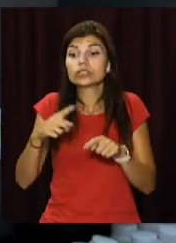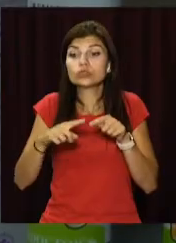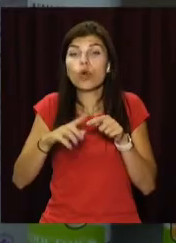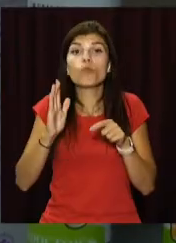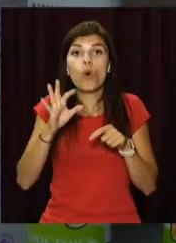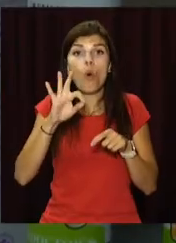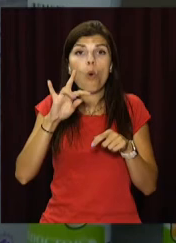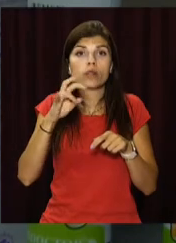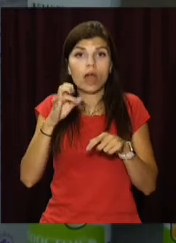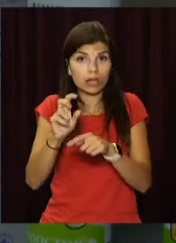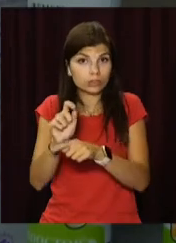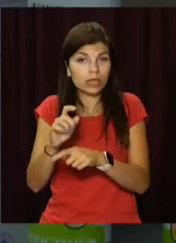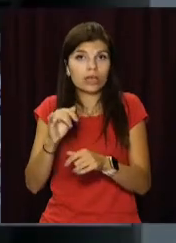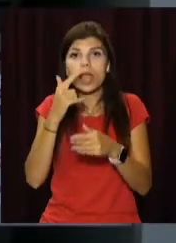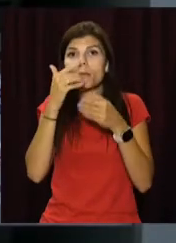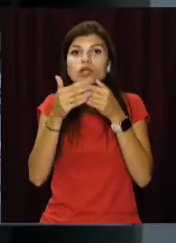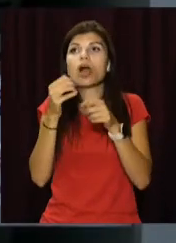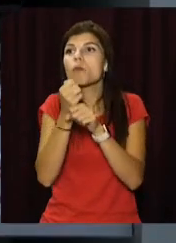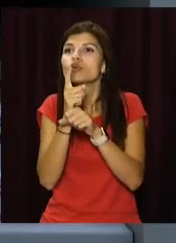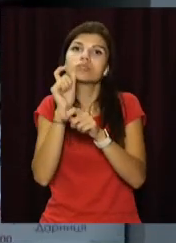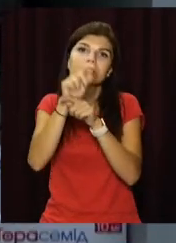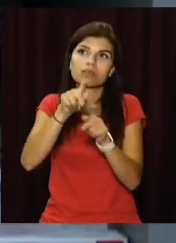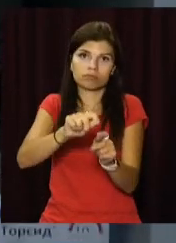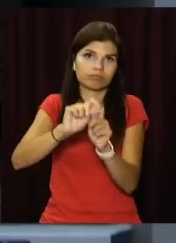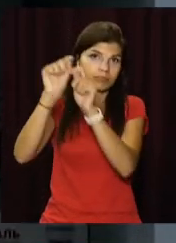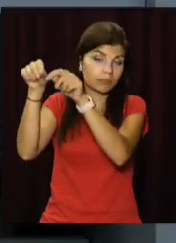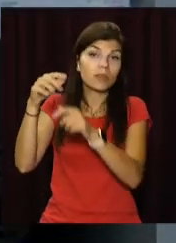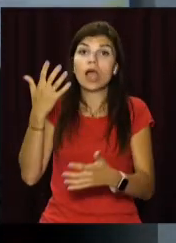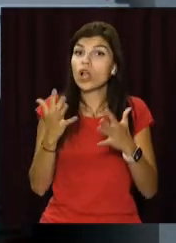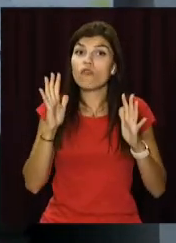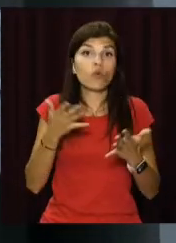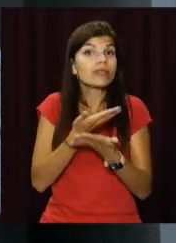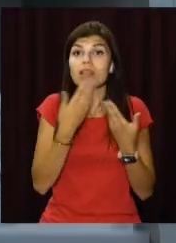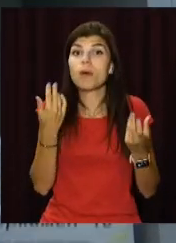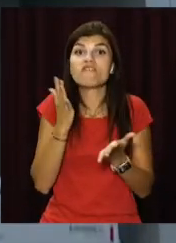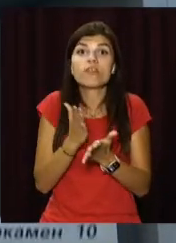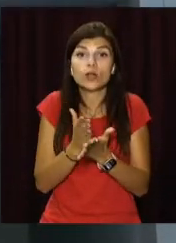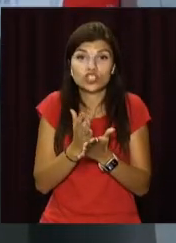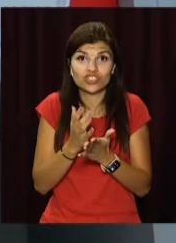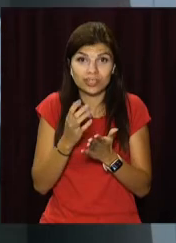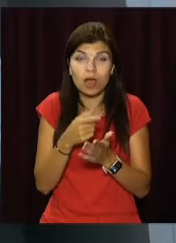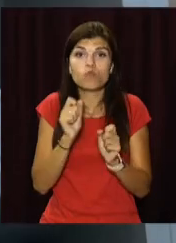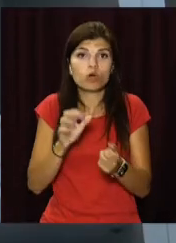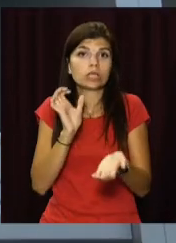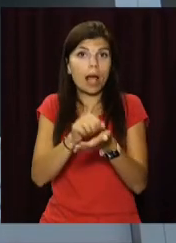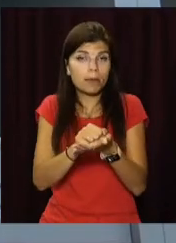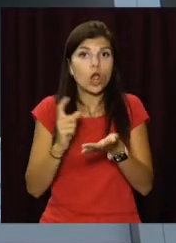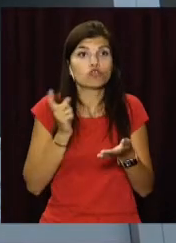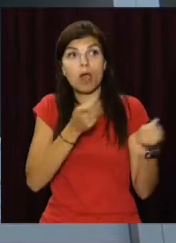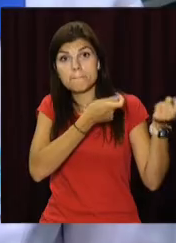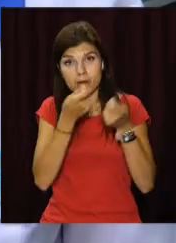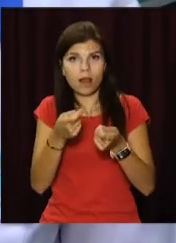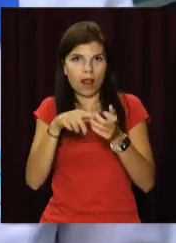та в зручний час забрати товар у найближчій аптеці. Якщо потрібних препаратів немає в наявності, їх можна буде забронювати.